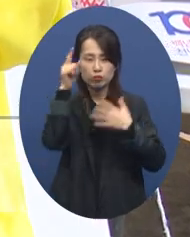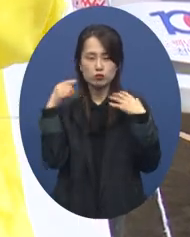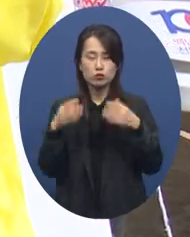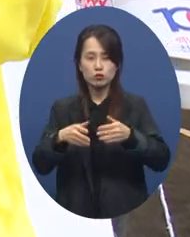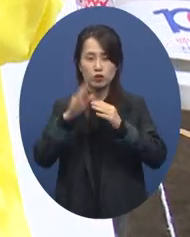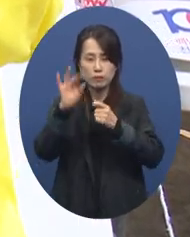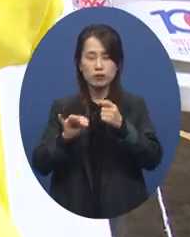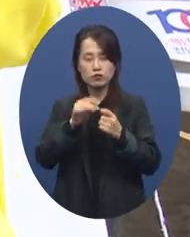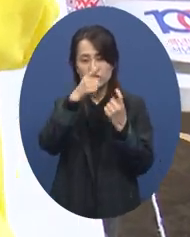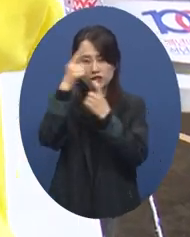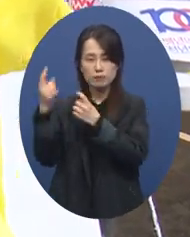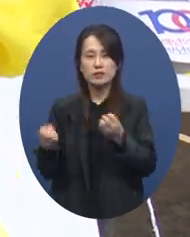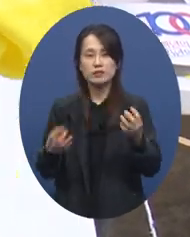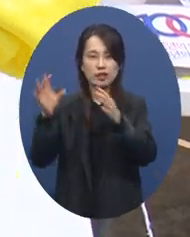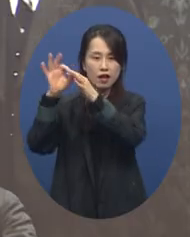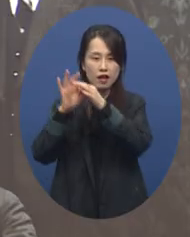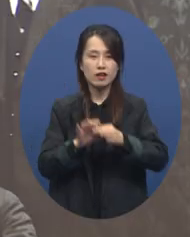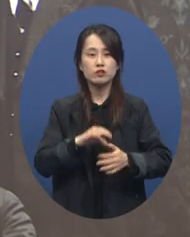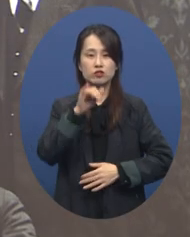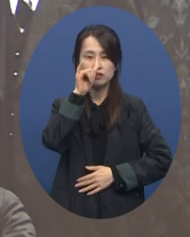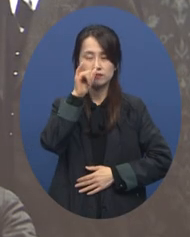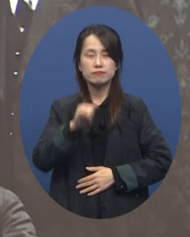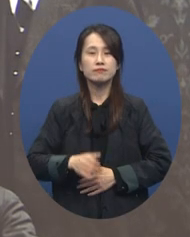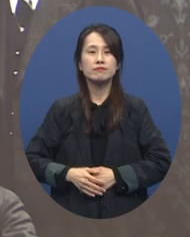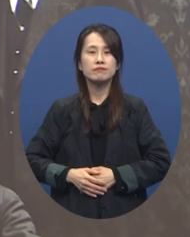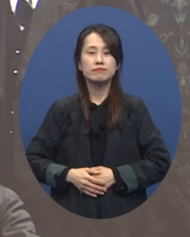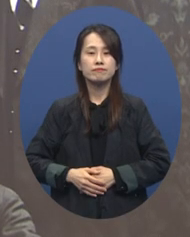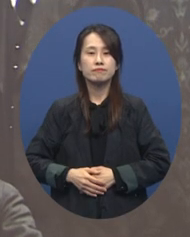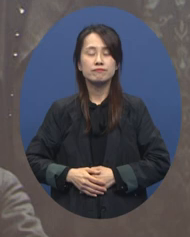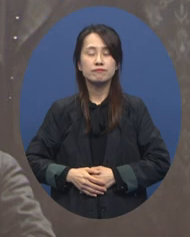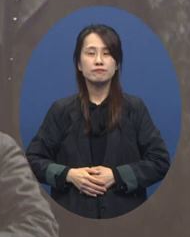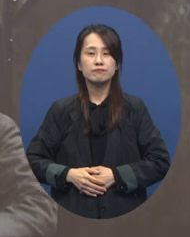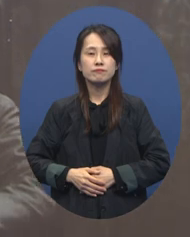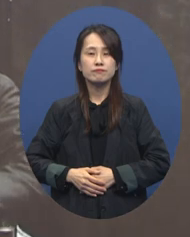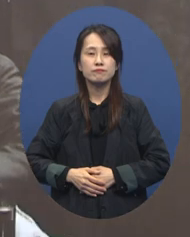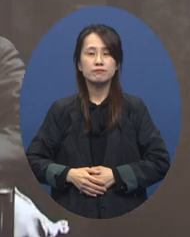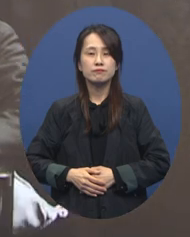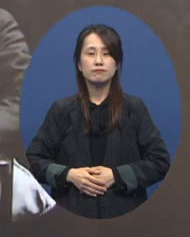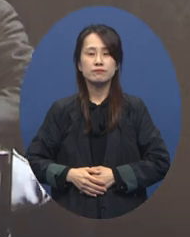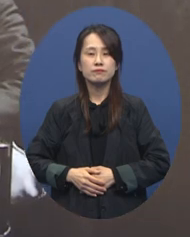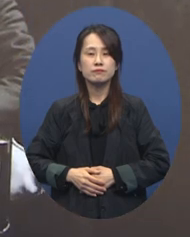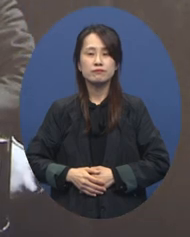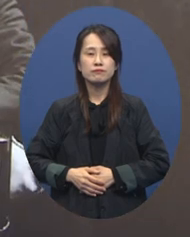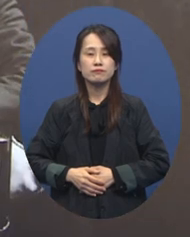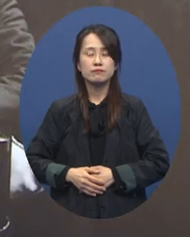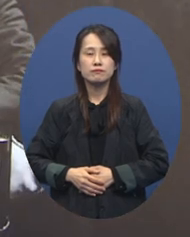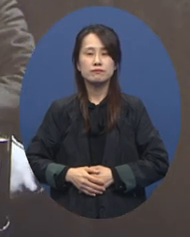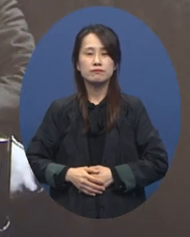100주년 기념 행사가 이어집니다. 경기줄TV 김태희입니다.